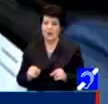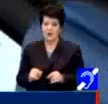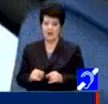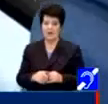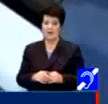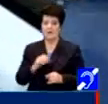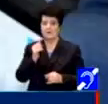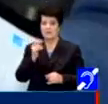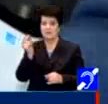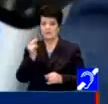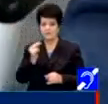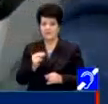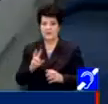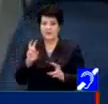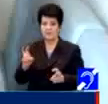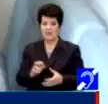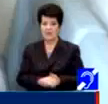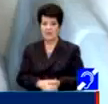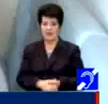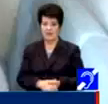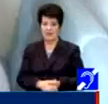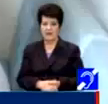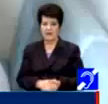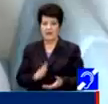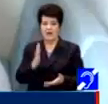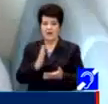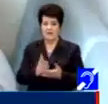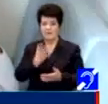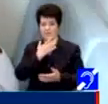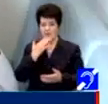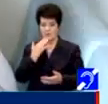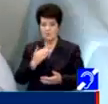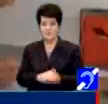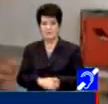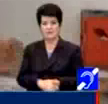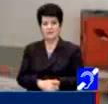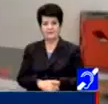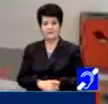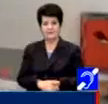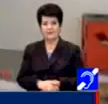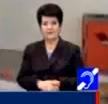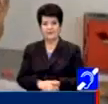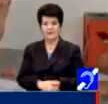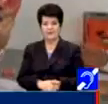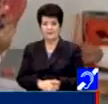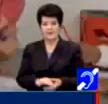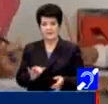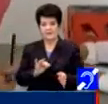câte unul să-și facă temele pentru a doua zi. Avem și legume. Voi cunoașteți legumele? Da! Da? Să nu văd că